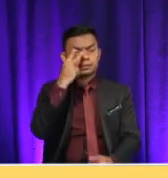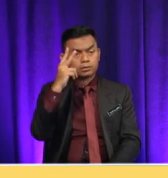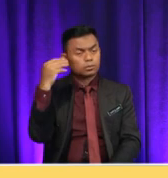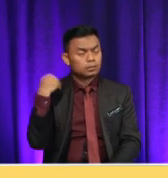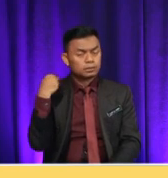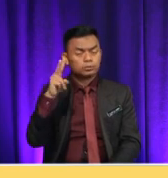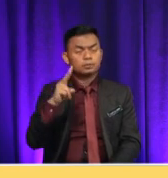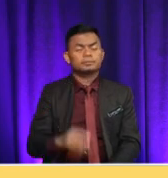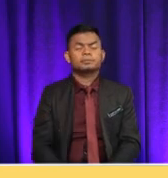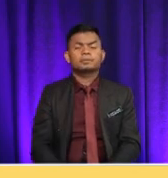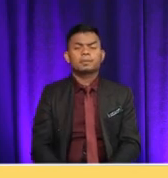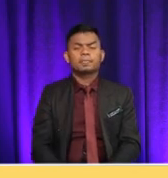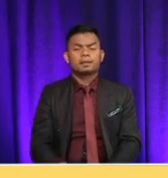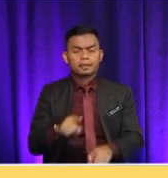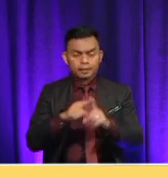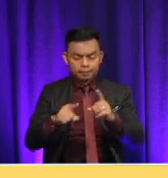fokus fokuskan